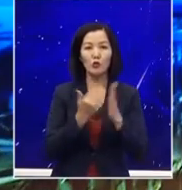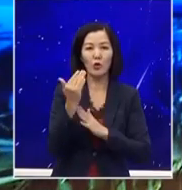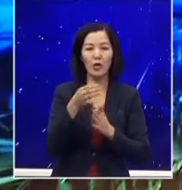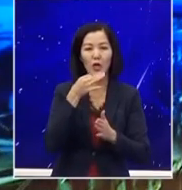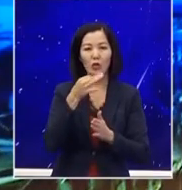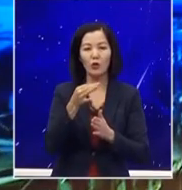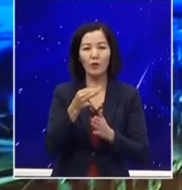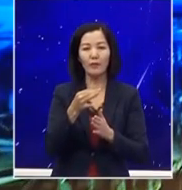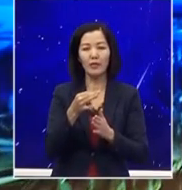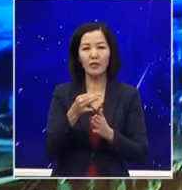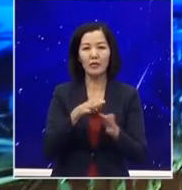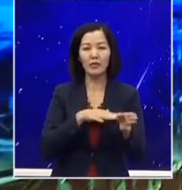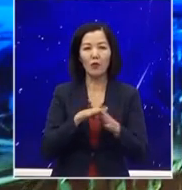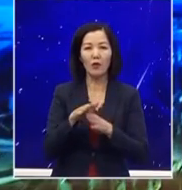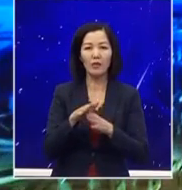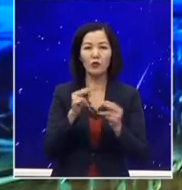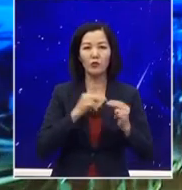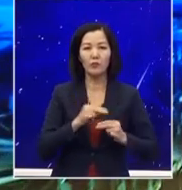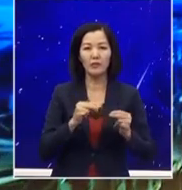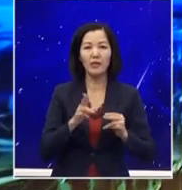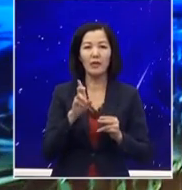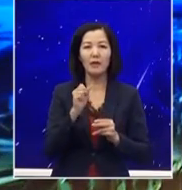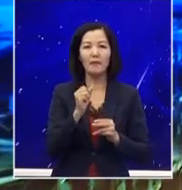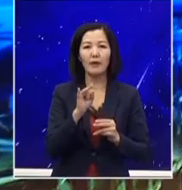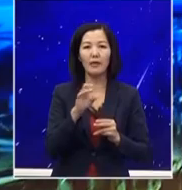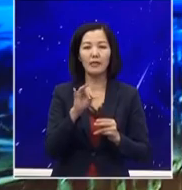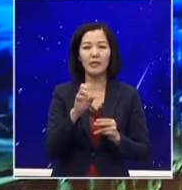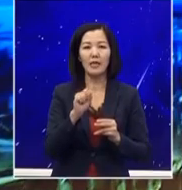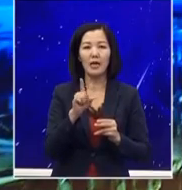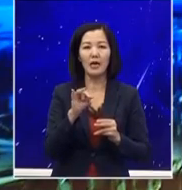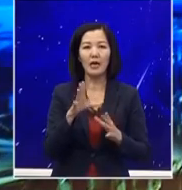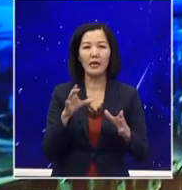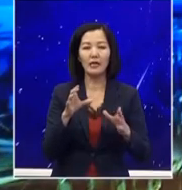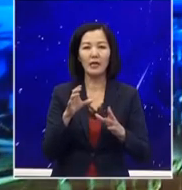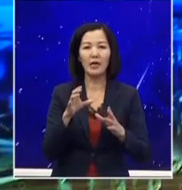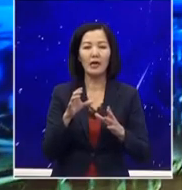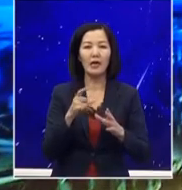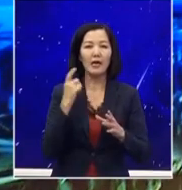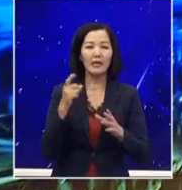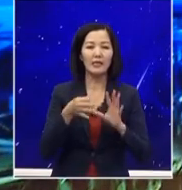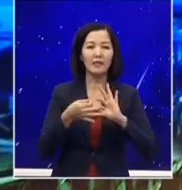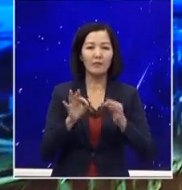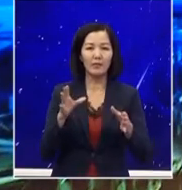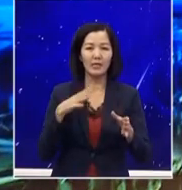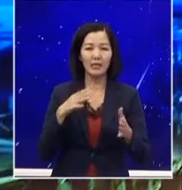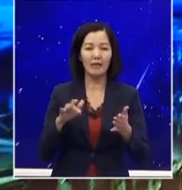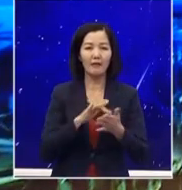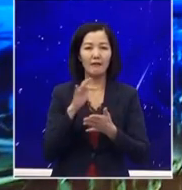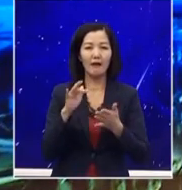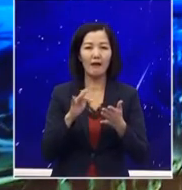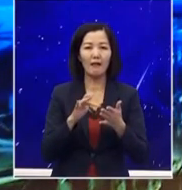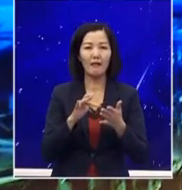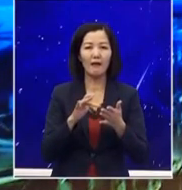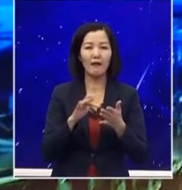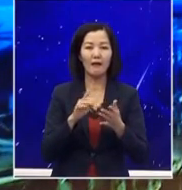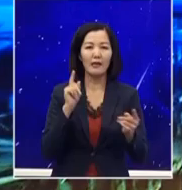отыр. Жауапты науқандағы атқарылған жұмыстар Байсерке агрокәсіптік кешенінде пысықталды. Дала диқандары бас